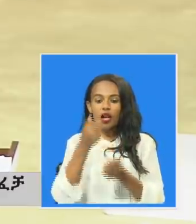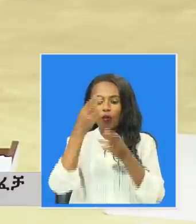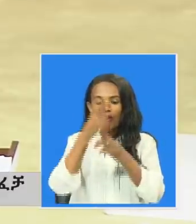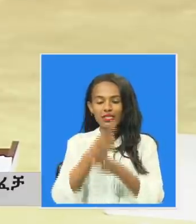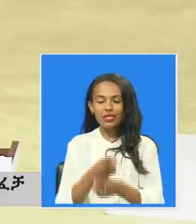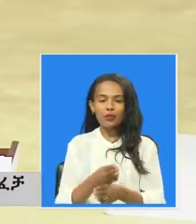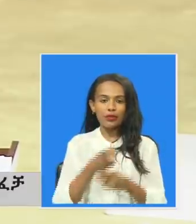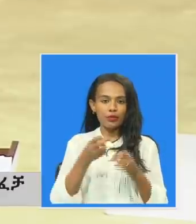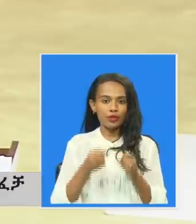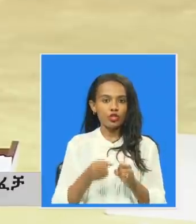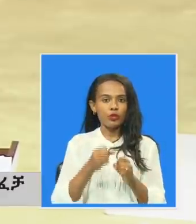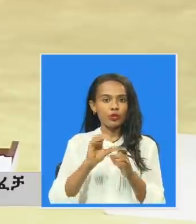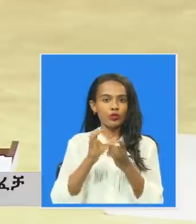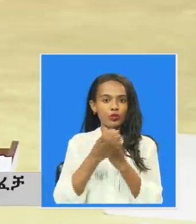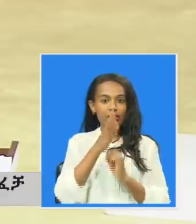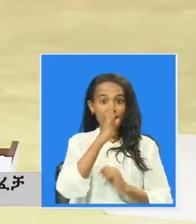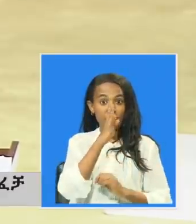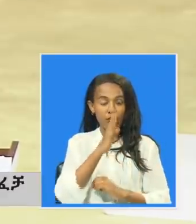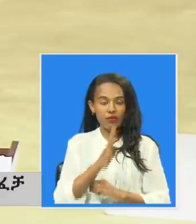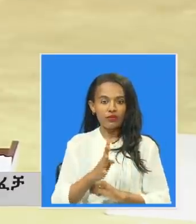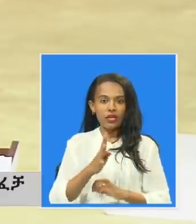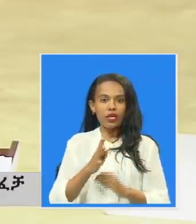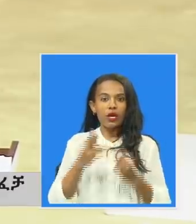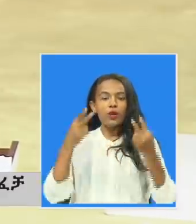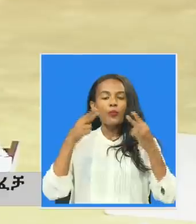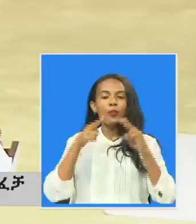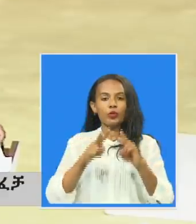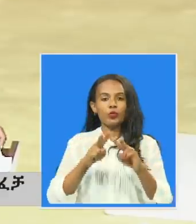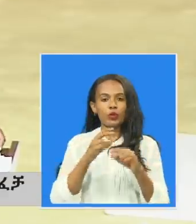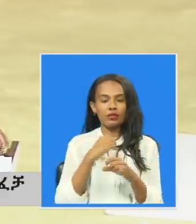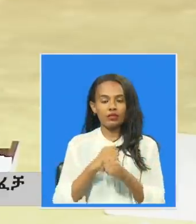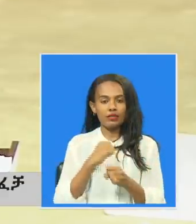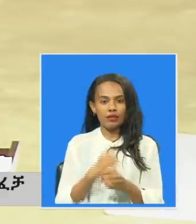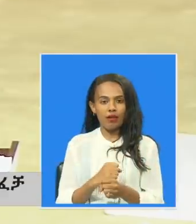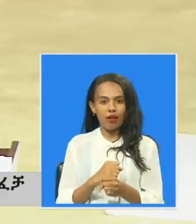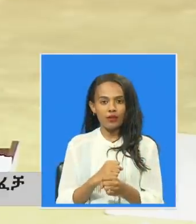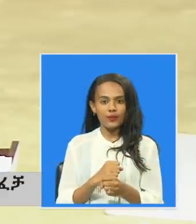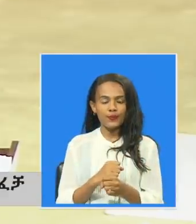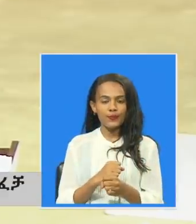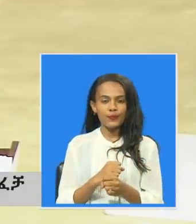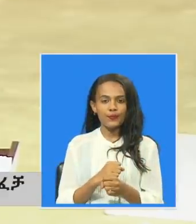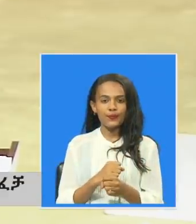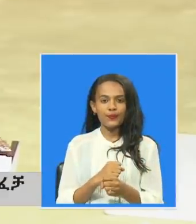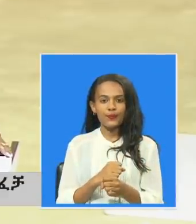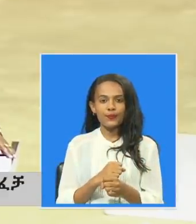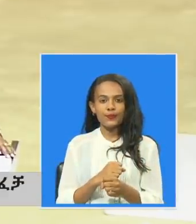ማስከበር የምንችልበት ሁኔታ ለመፍጠር በትኩረት ይሰራል።